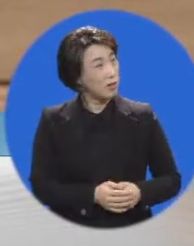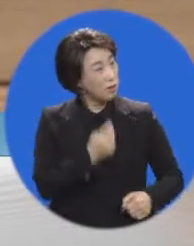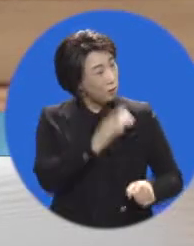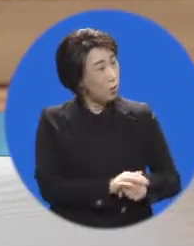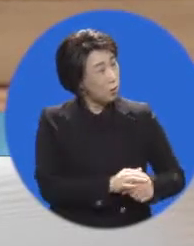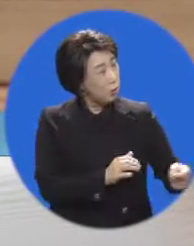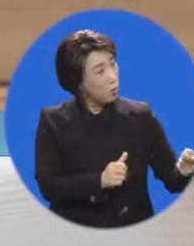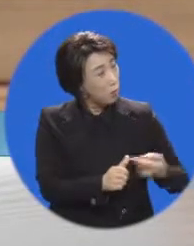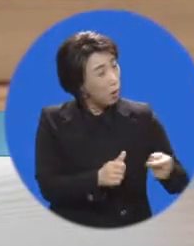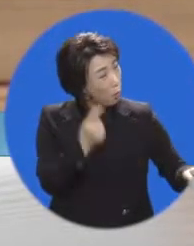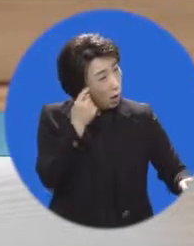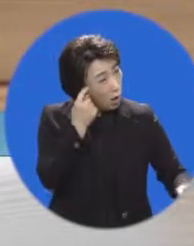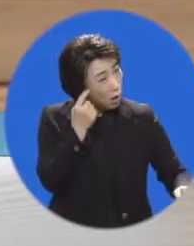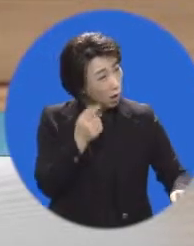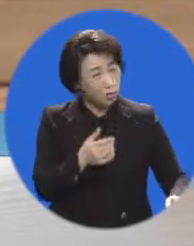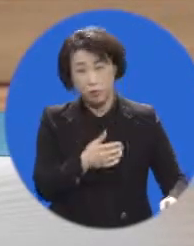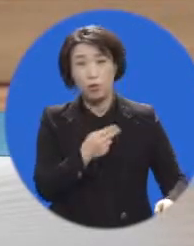했느니 안